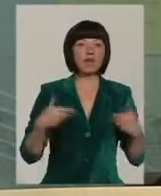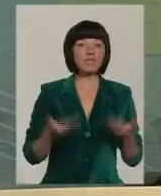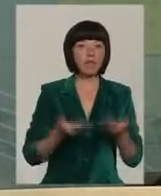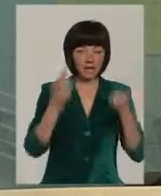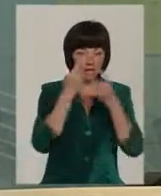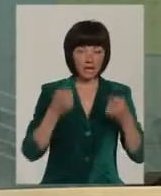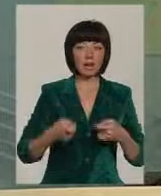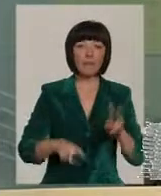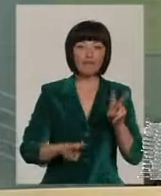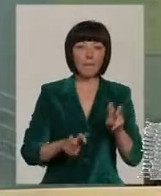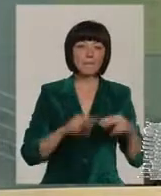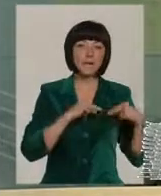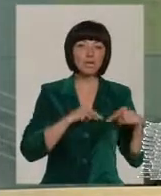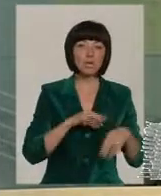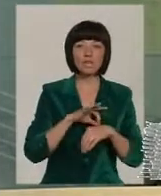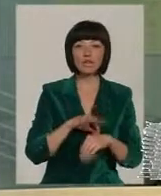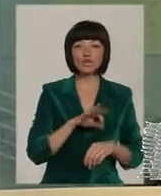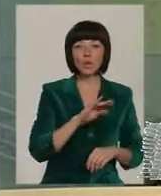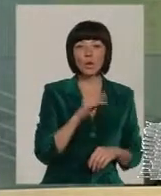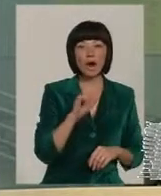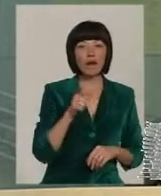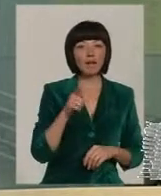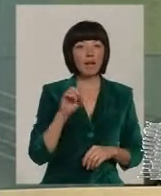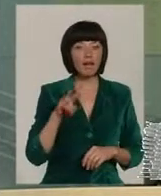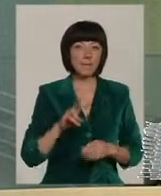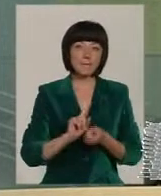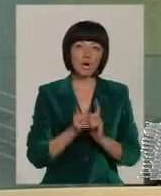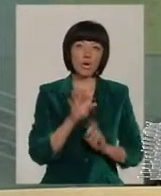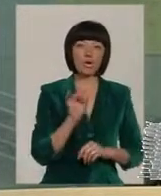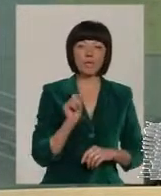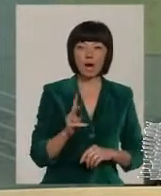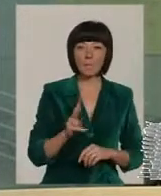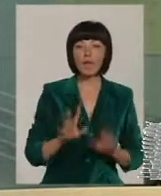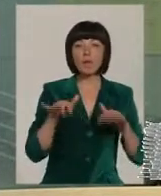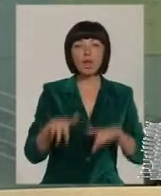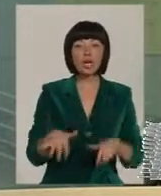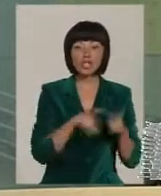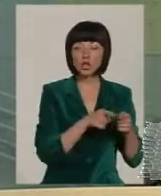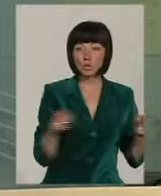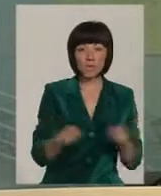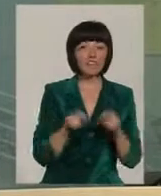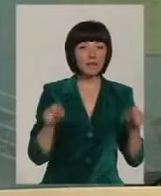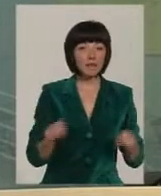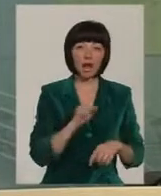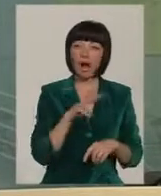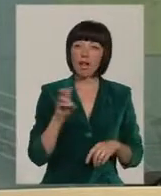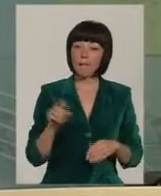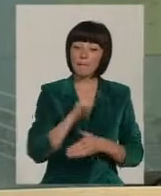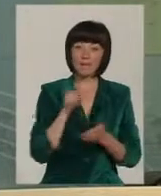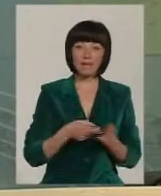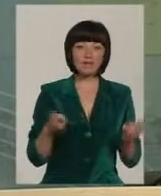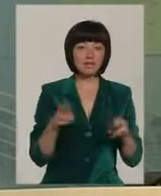Вітаю, в ефірі «Тема». В студії працює Юлія Англесур, до переклад Ольги Рибак. Пляжний сезон відкритий, але досі відкритим залишається і